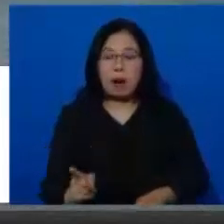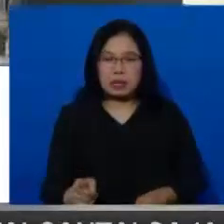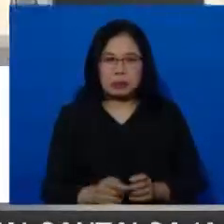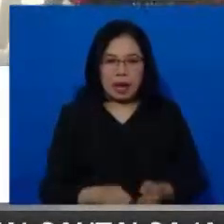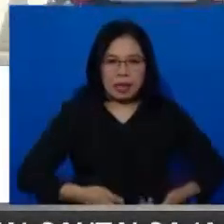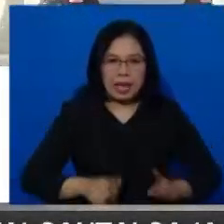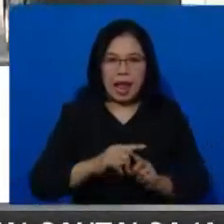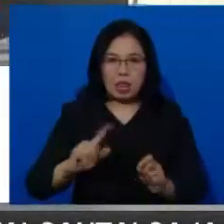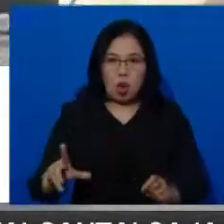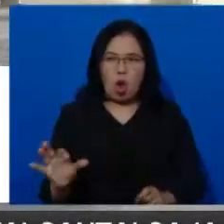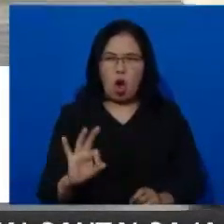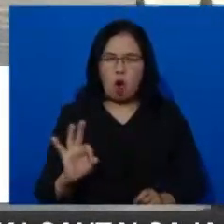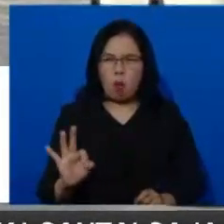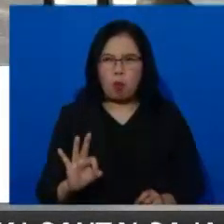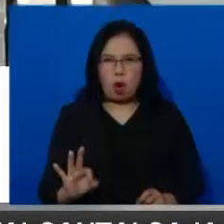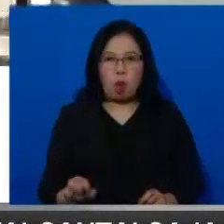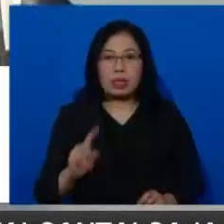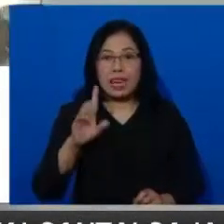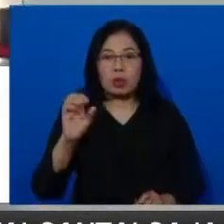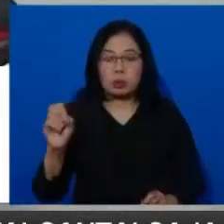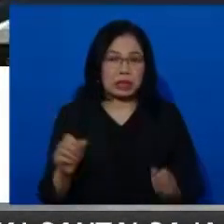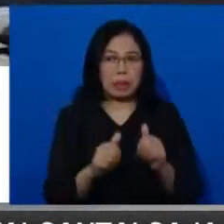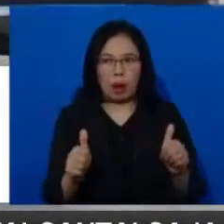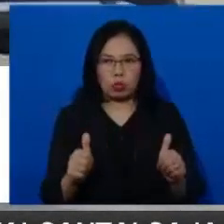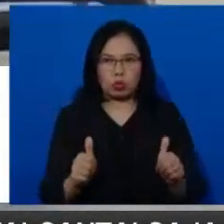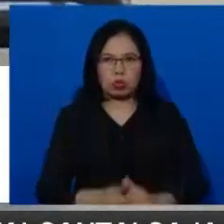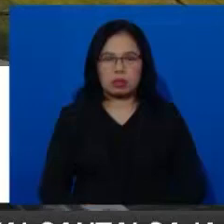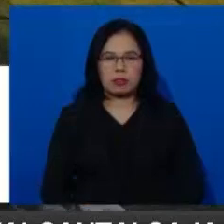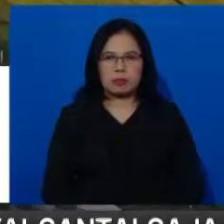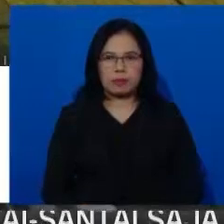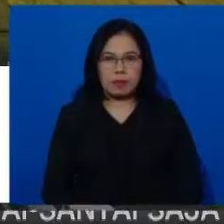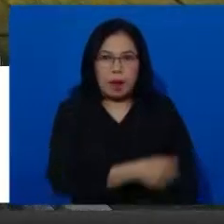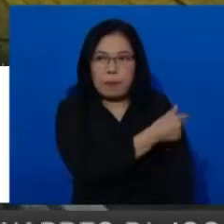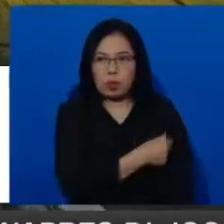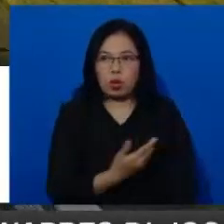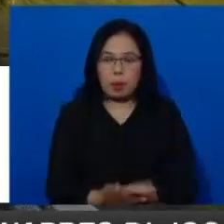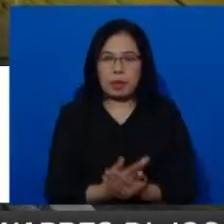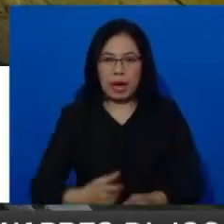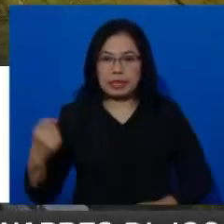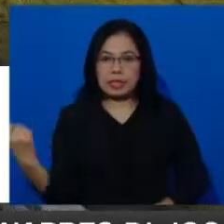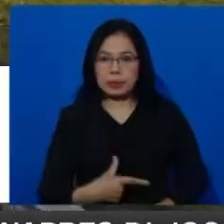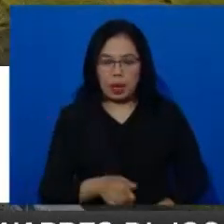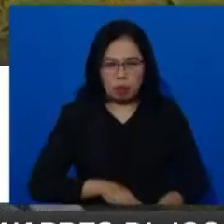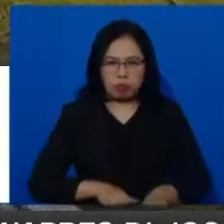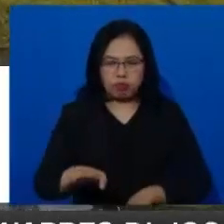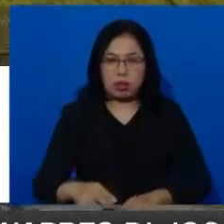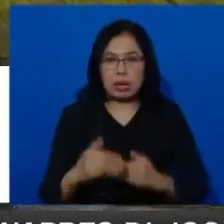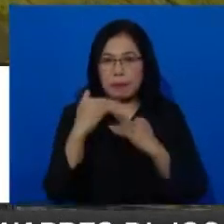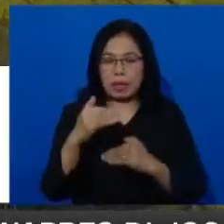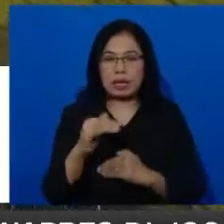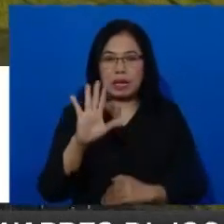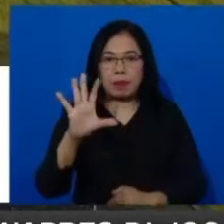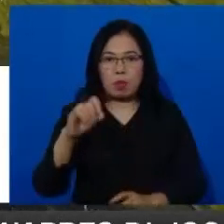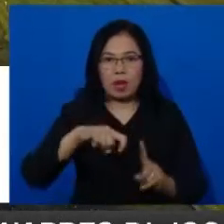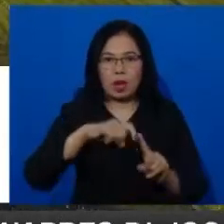memadai, seperti masih terdapat perbedaan ketinggian. Petugas juga meminta kecepatan kendaraan dibatasi maksimal 50